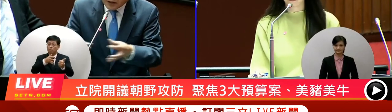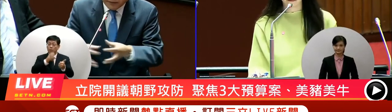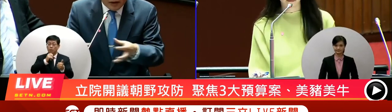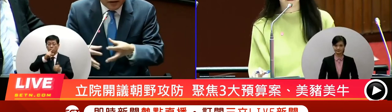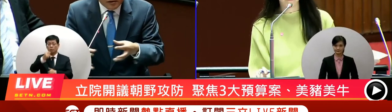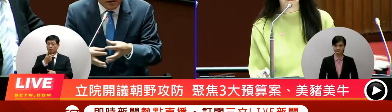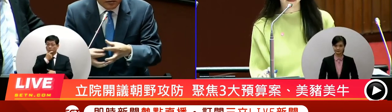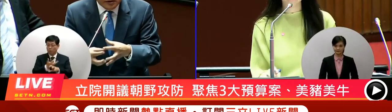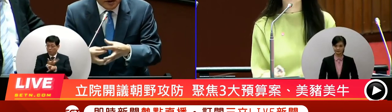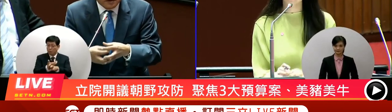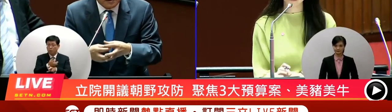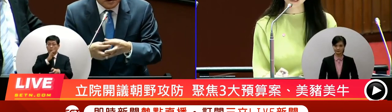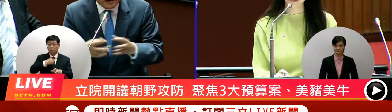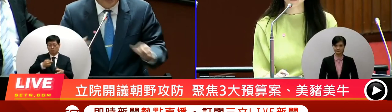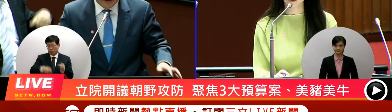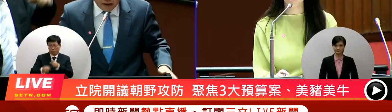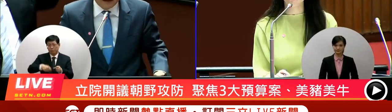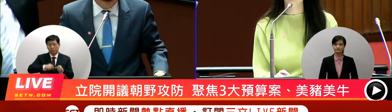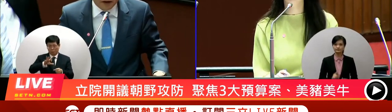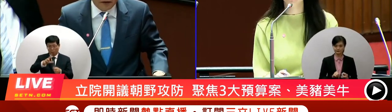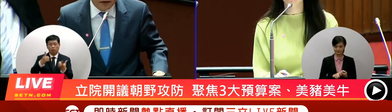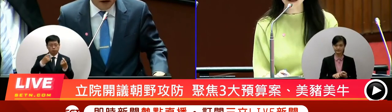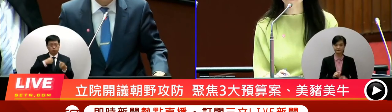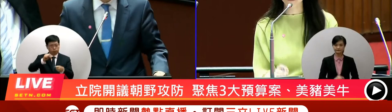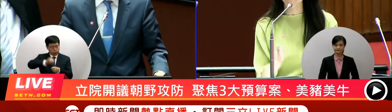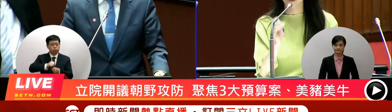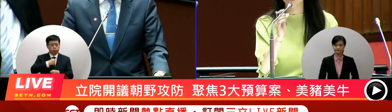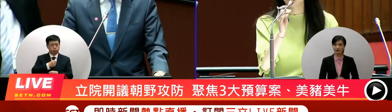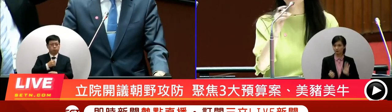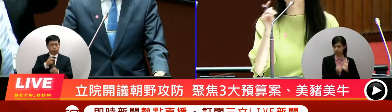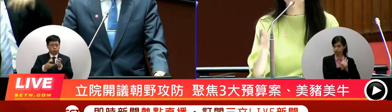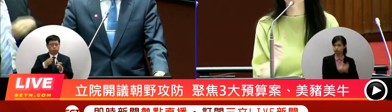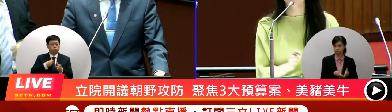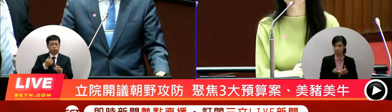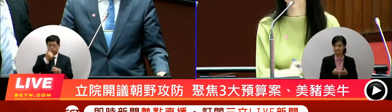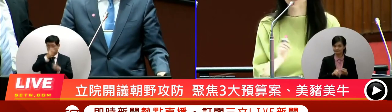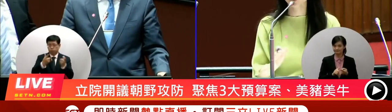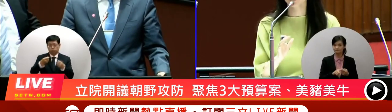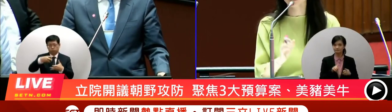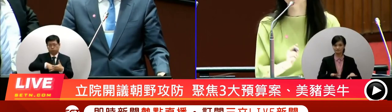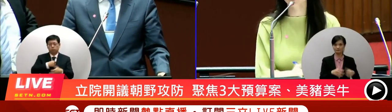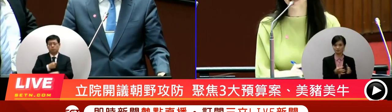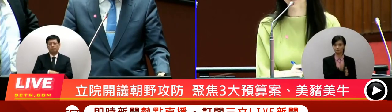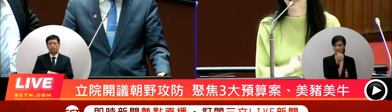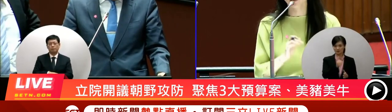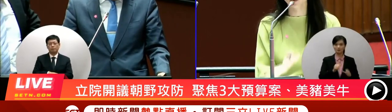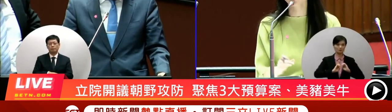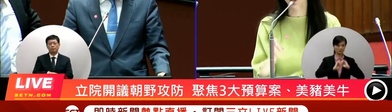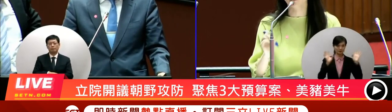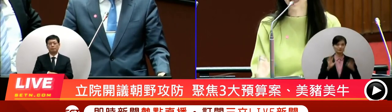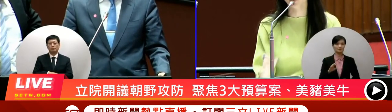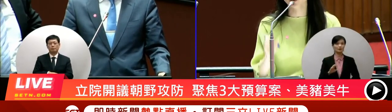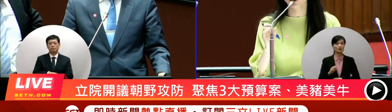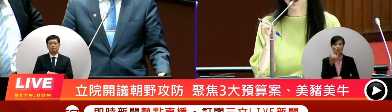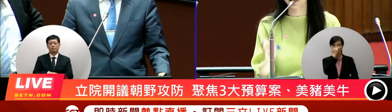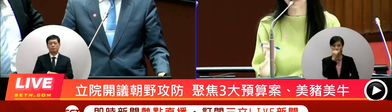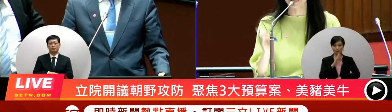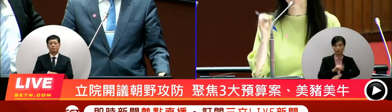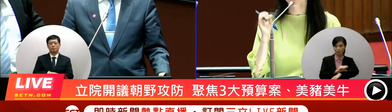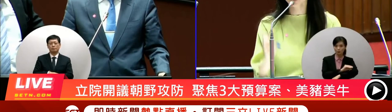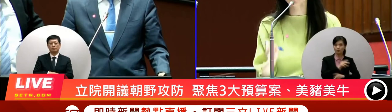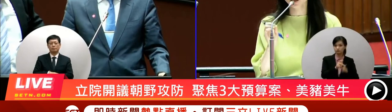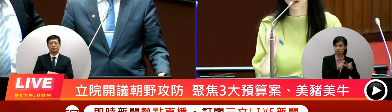哈，长得样的巧贵的东西，也得爱标。 代表嘛，所以我们部长在这里明确告诉大家，猪油啊、猪脂这